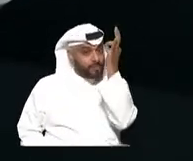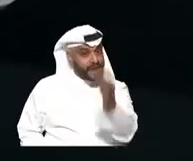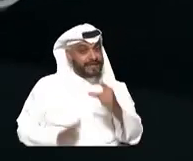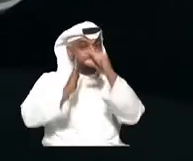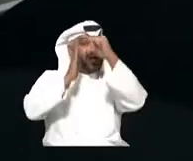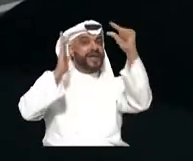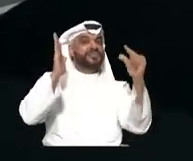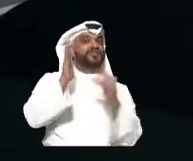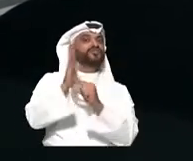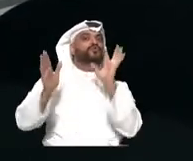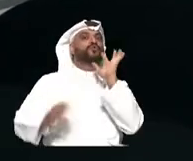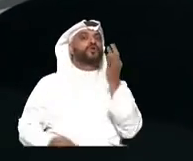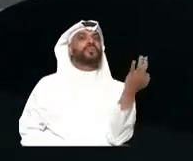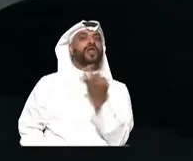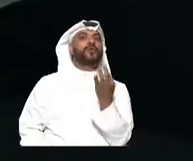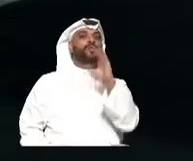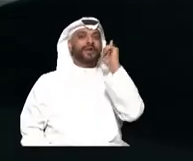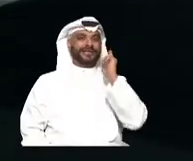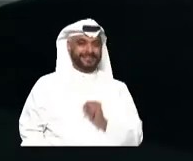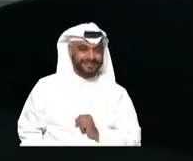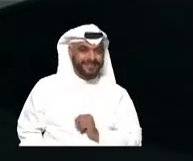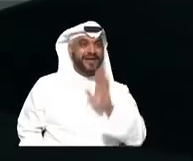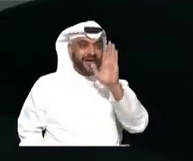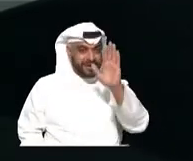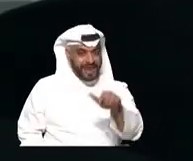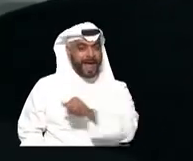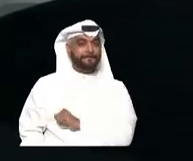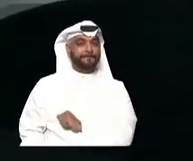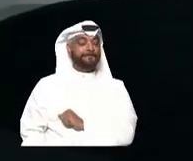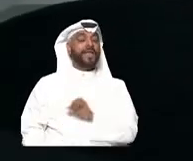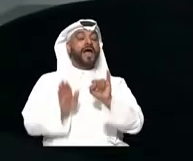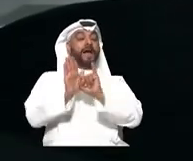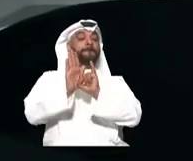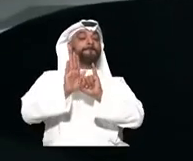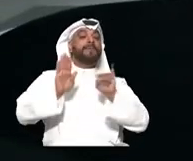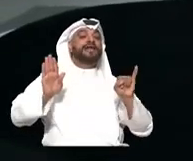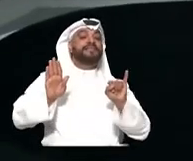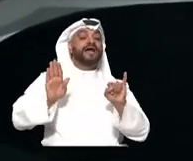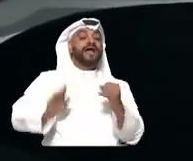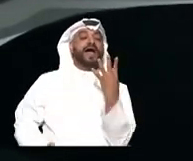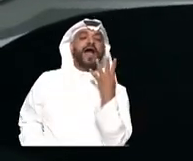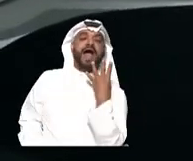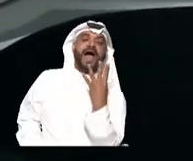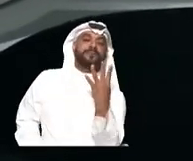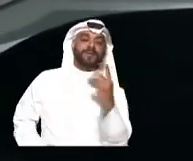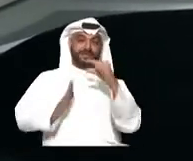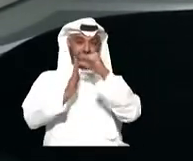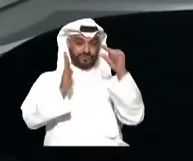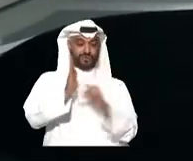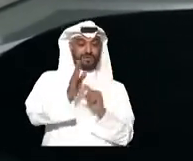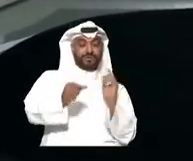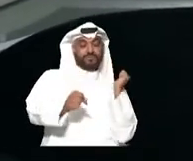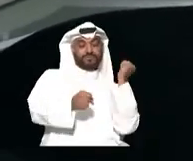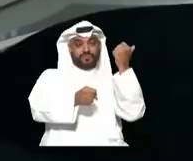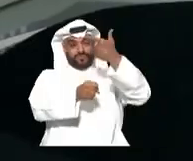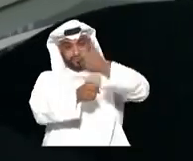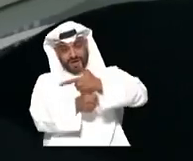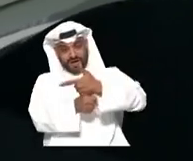هو الحقيقة جاء نتيجة هذه الوضعية. يعني المادة الرابعة من الدستور، والأمير يعين ولي العهد